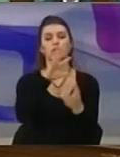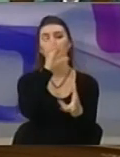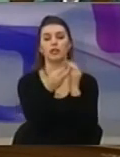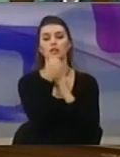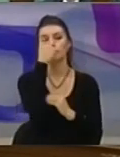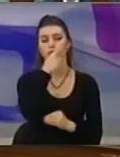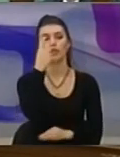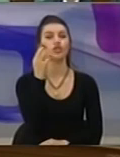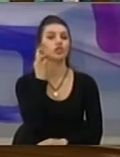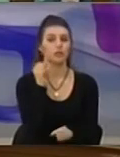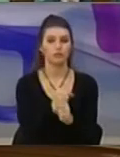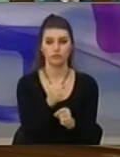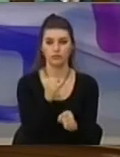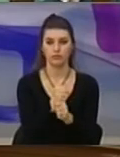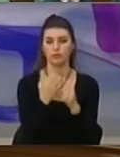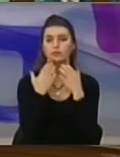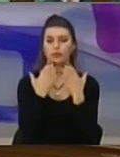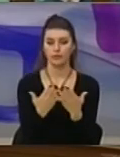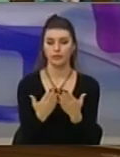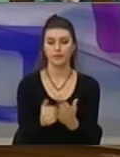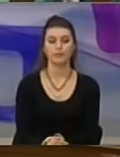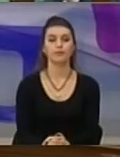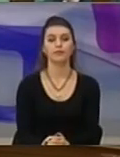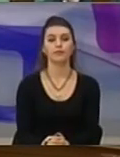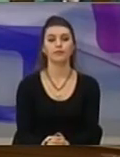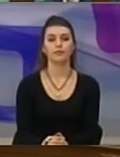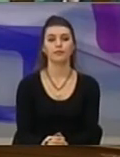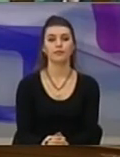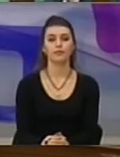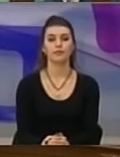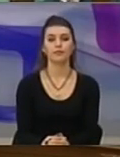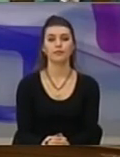100 ditëve të kaluara. Falënderit shumë.